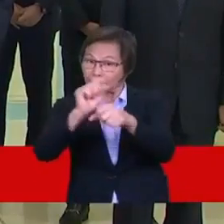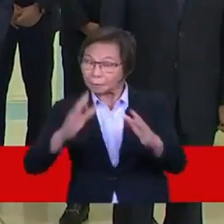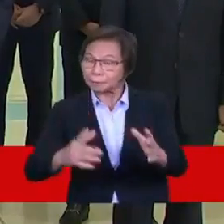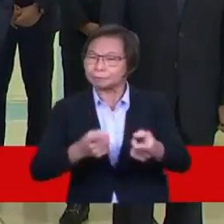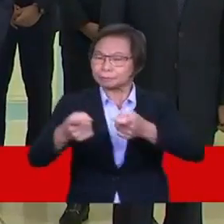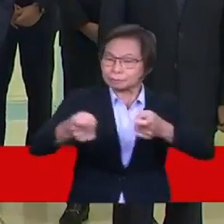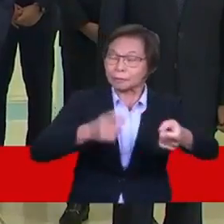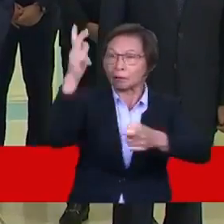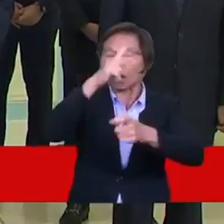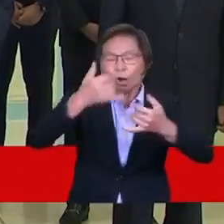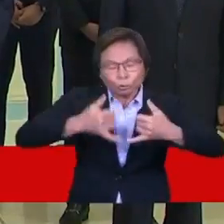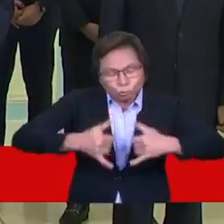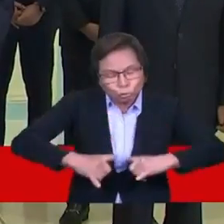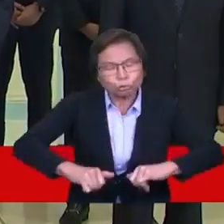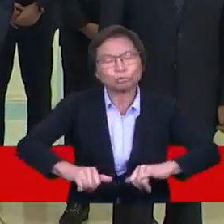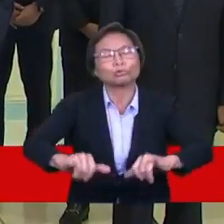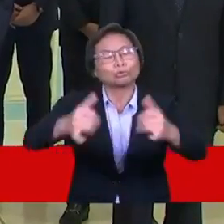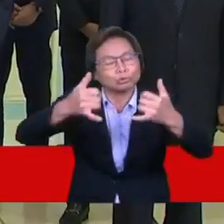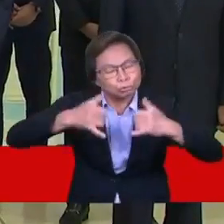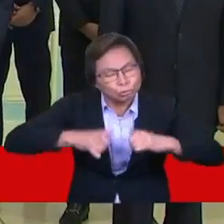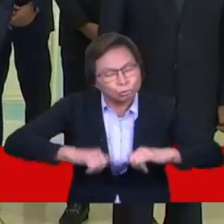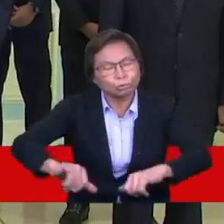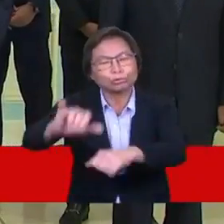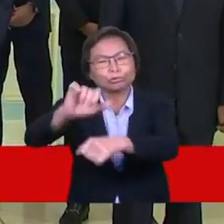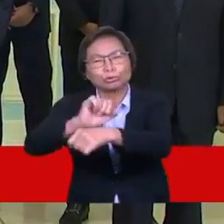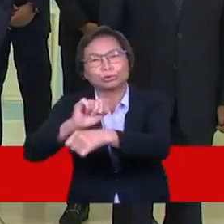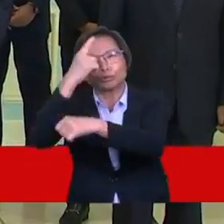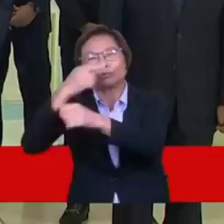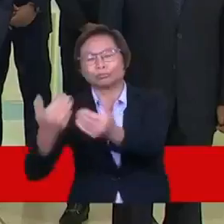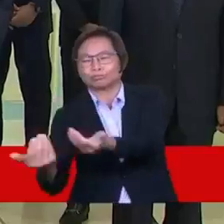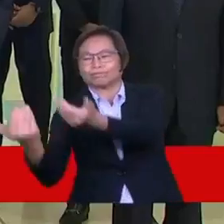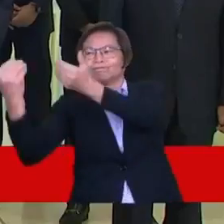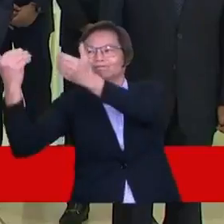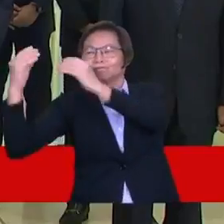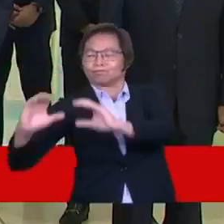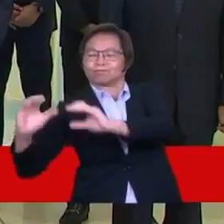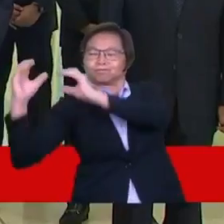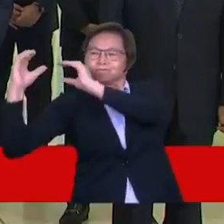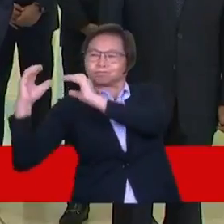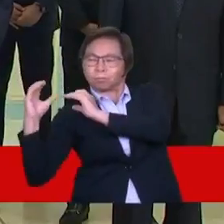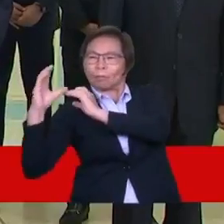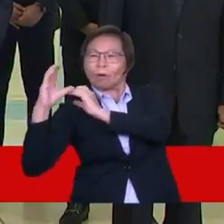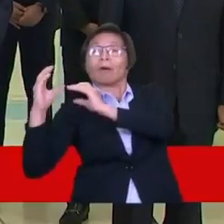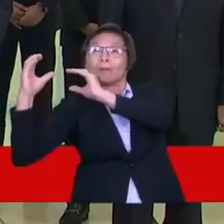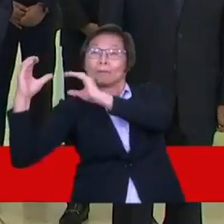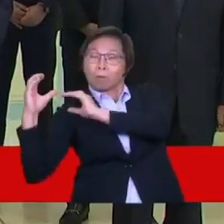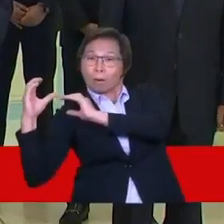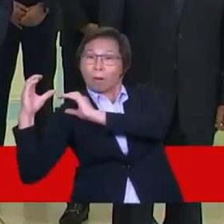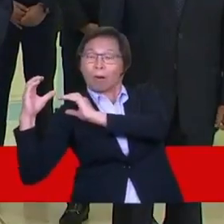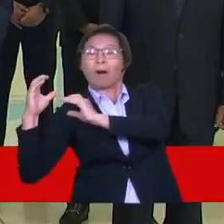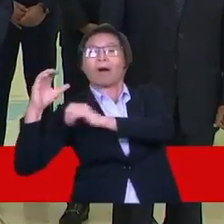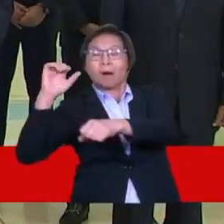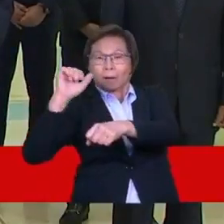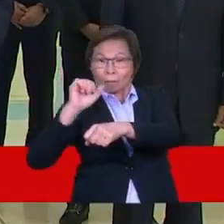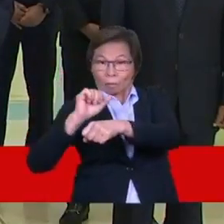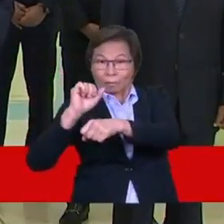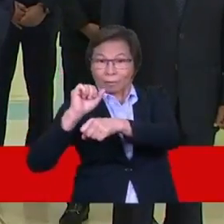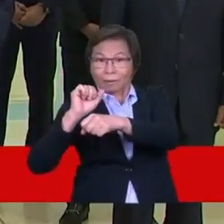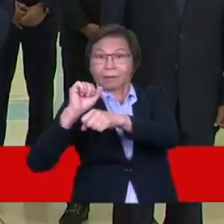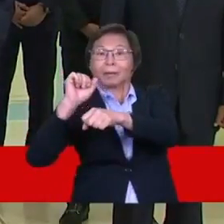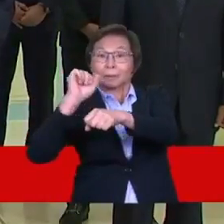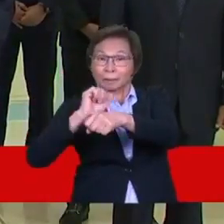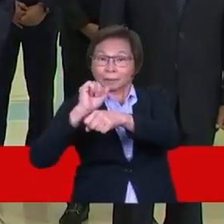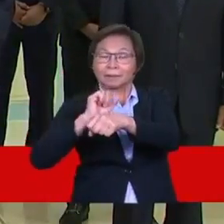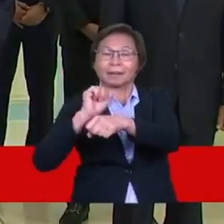akan terus berfungsi untuk melaksanakan amanah dan tanggungjawab kepada rakyat dan negara